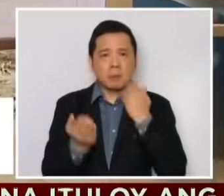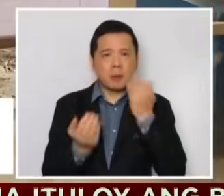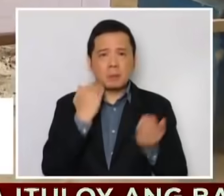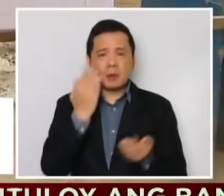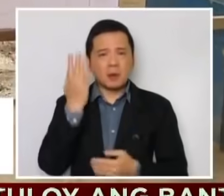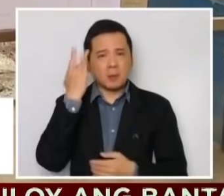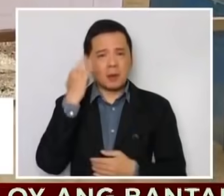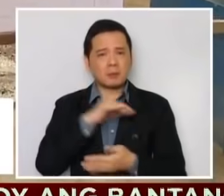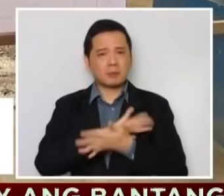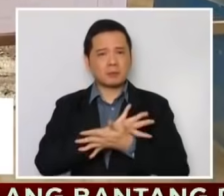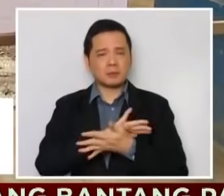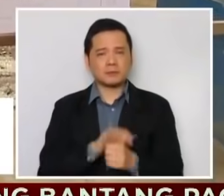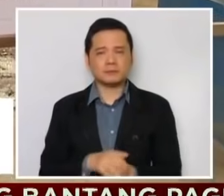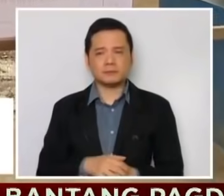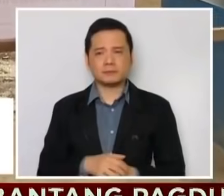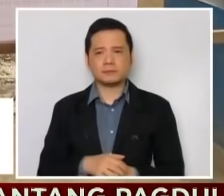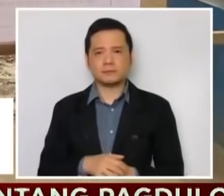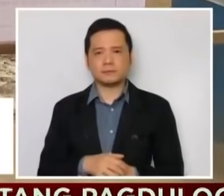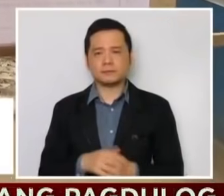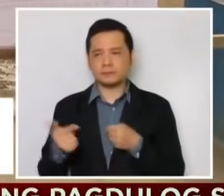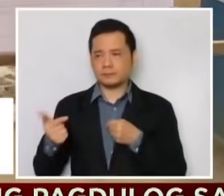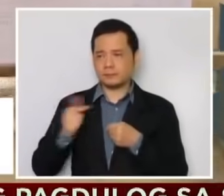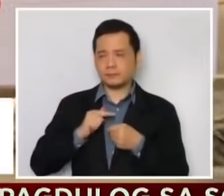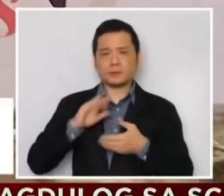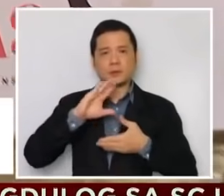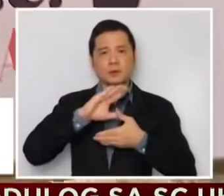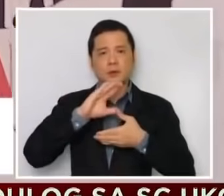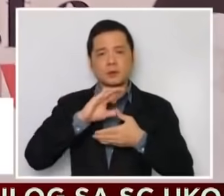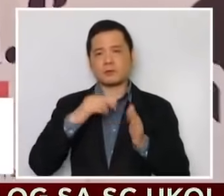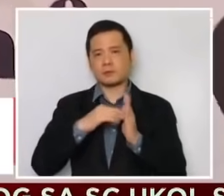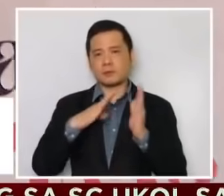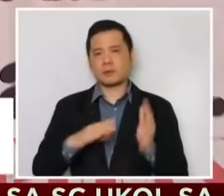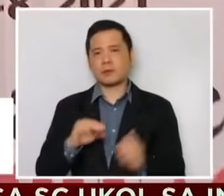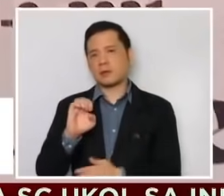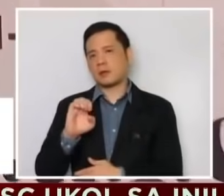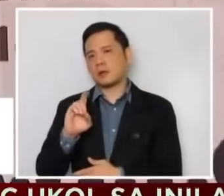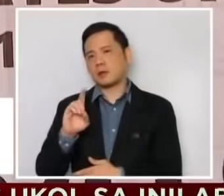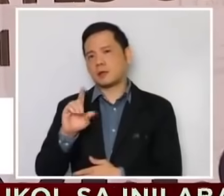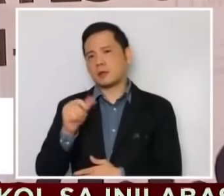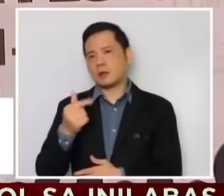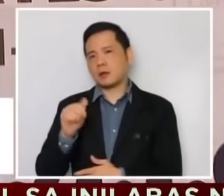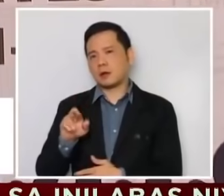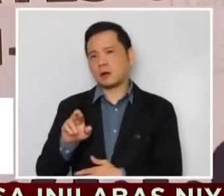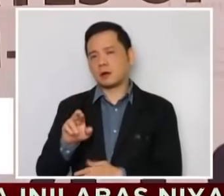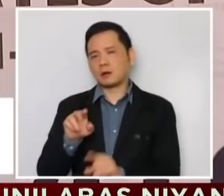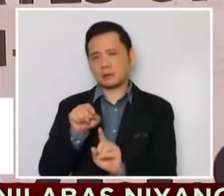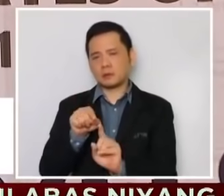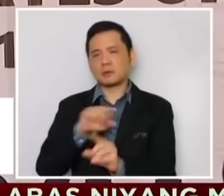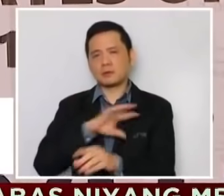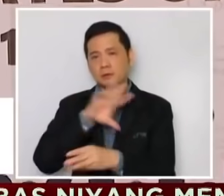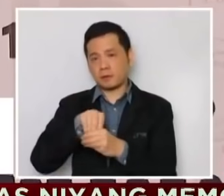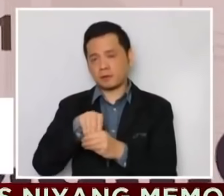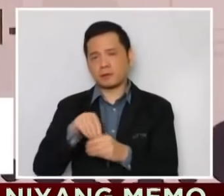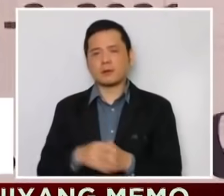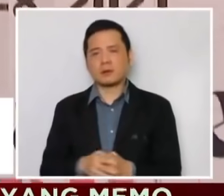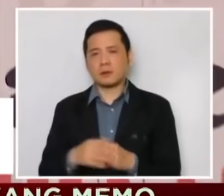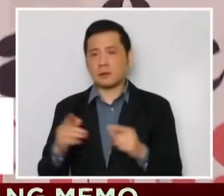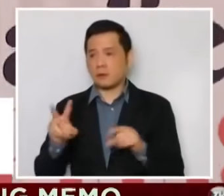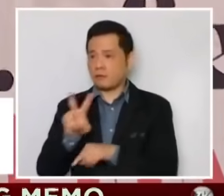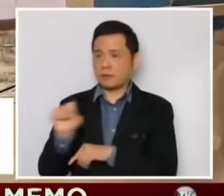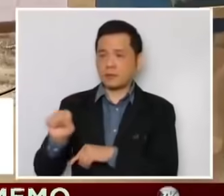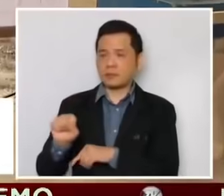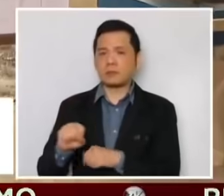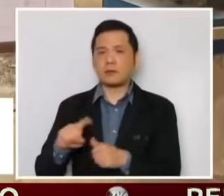ito. Si Caloocan 2nd District Representative Edgar Egay Erice naman makakalaban si Caloocan 1st